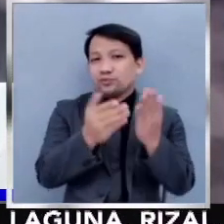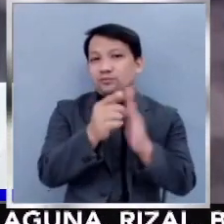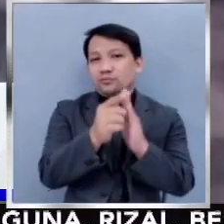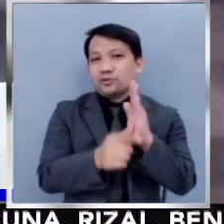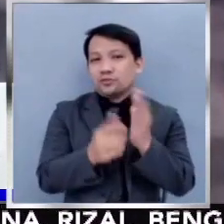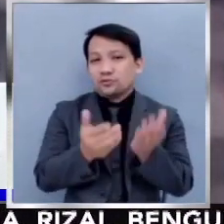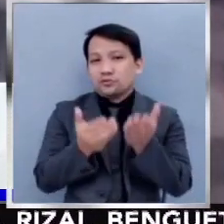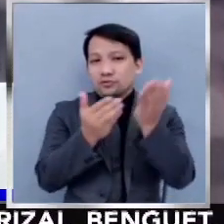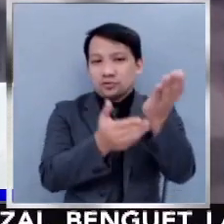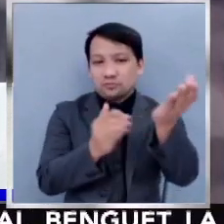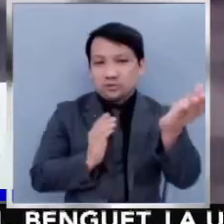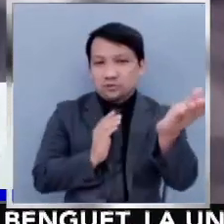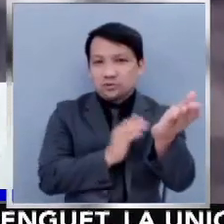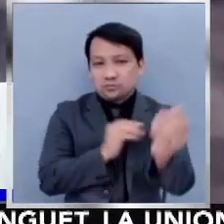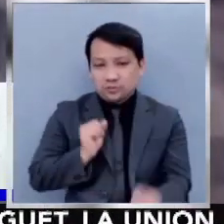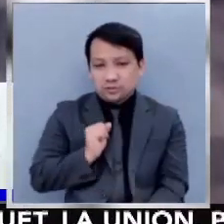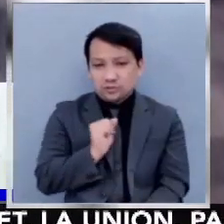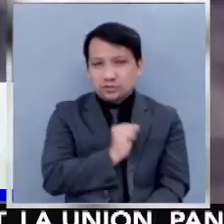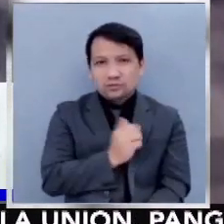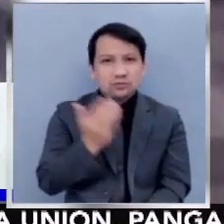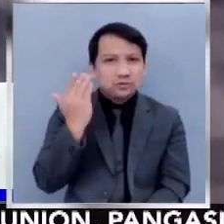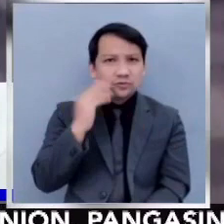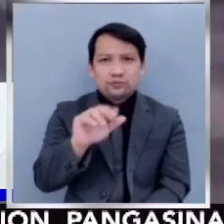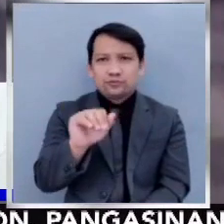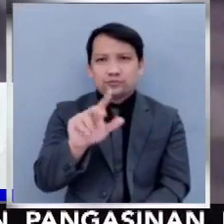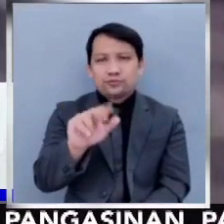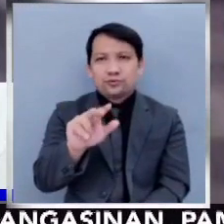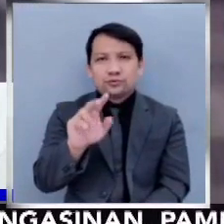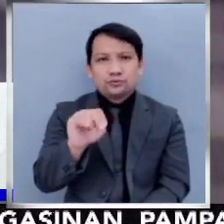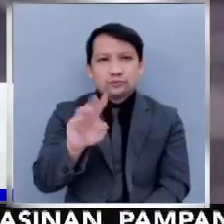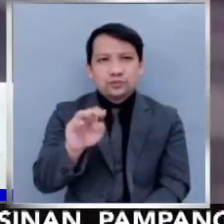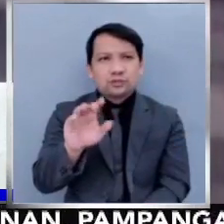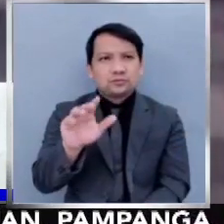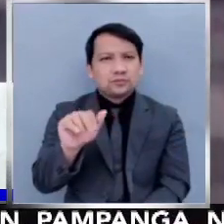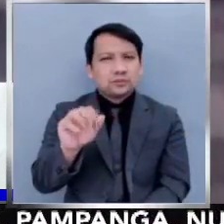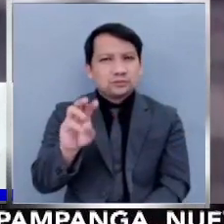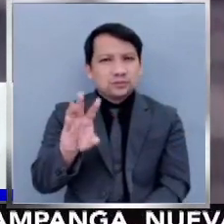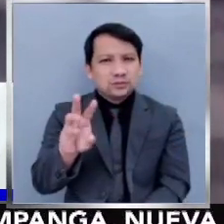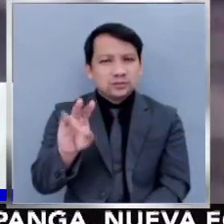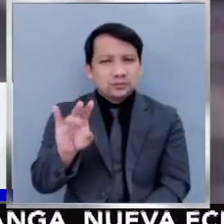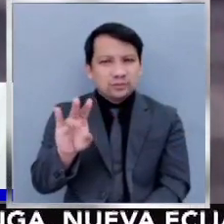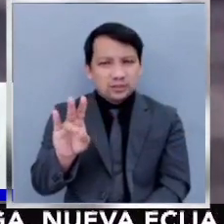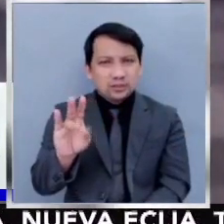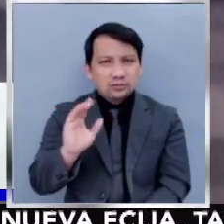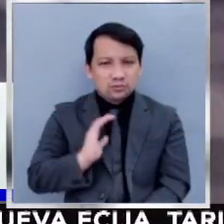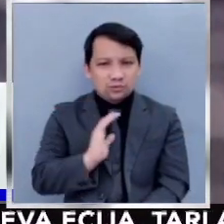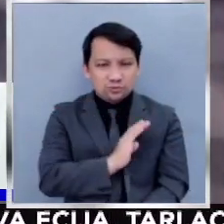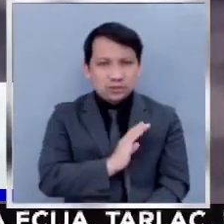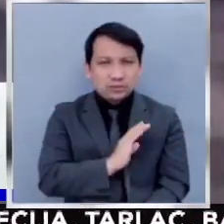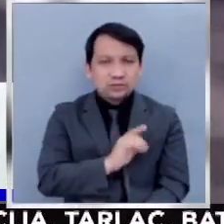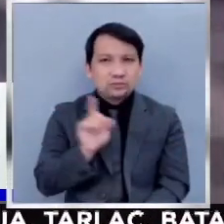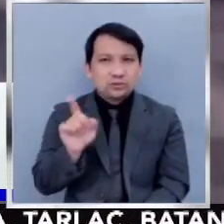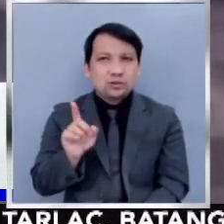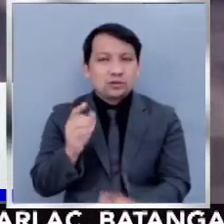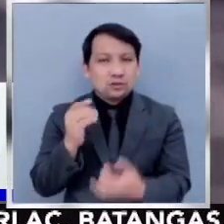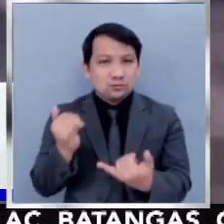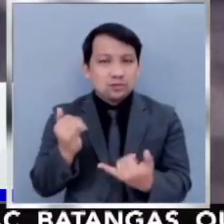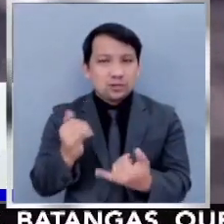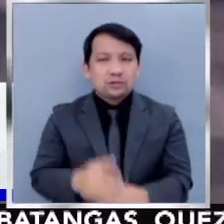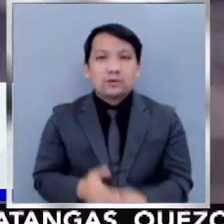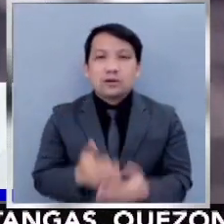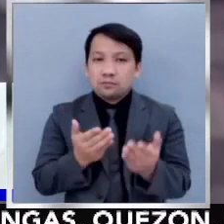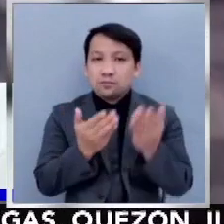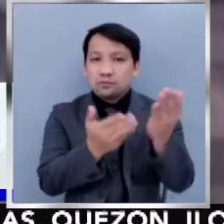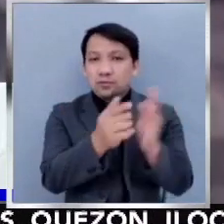Kamara at Senado noong 13th, 14th, 15th at 17th Congress para rito. Pero tangi ang panukalang batas na inihain